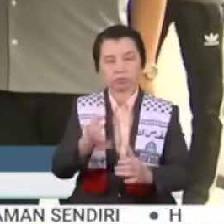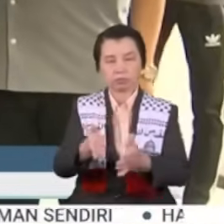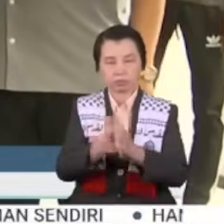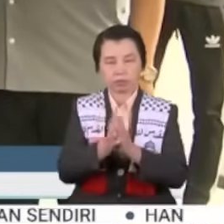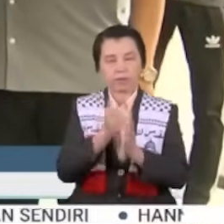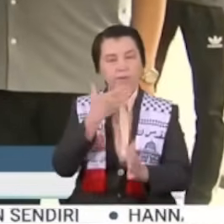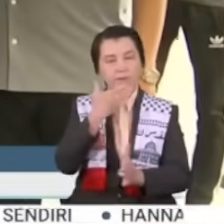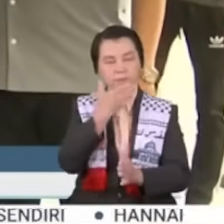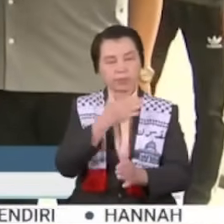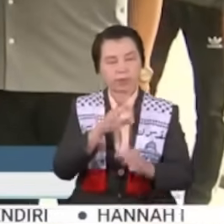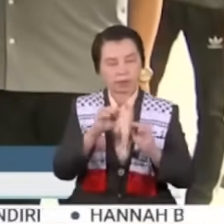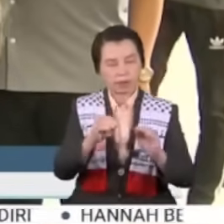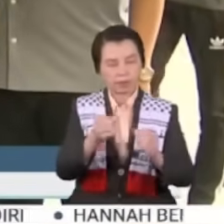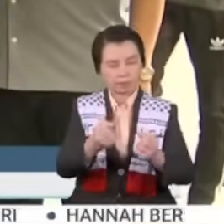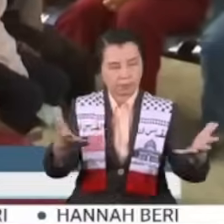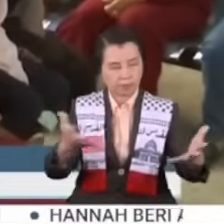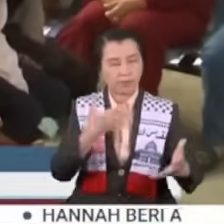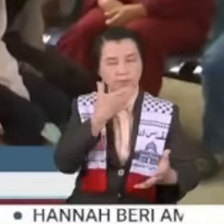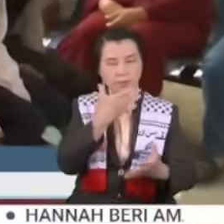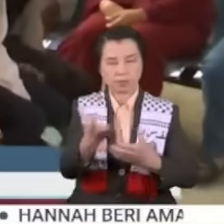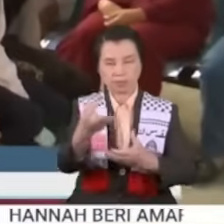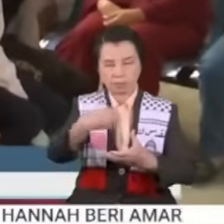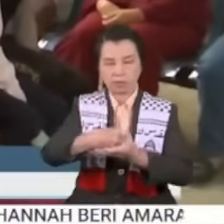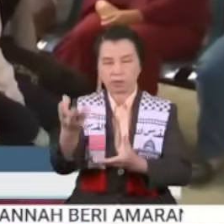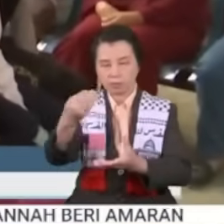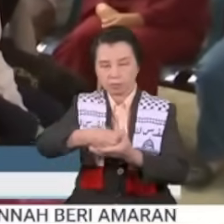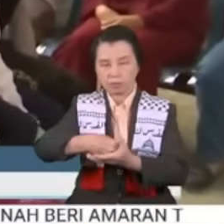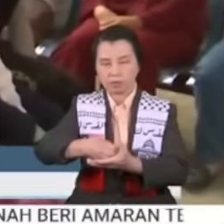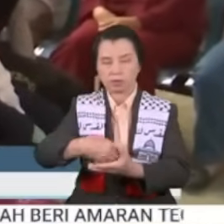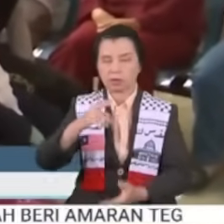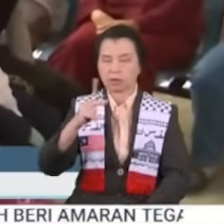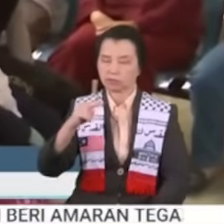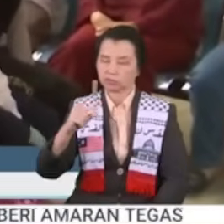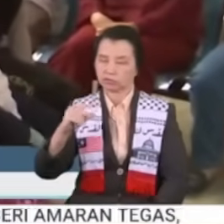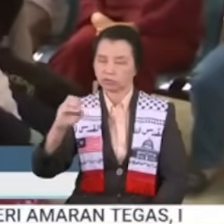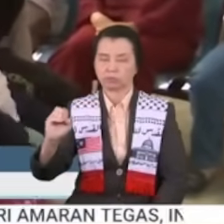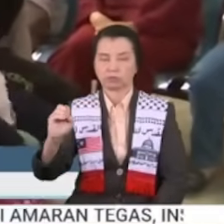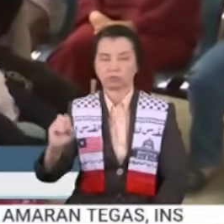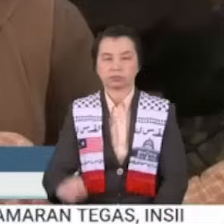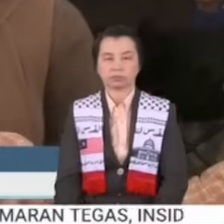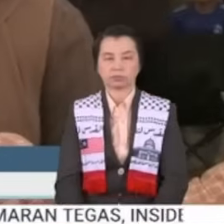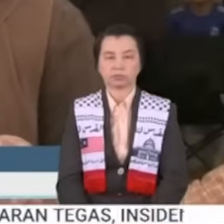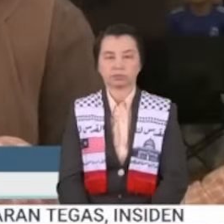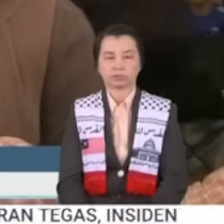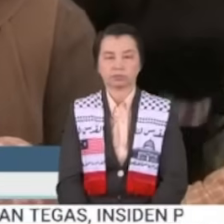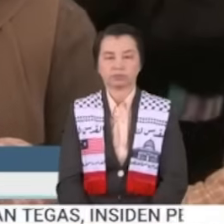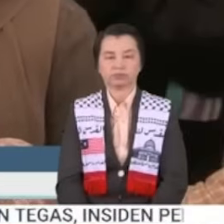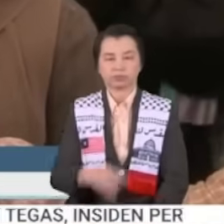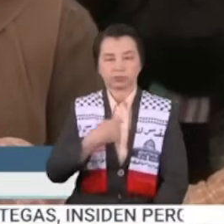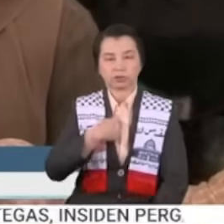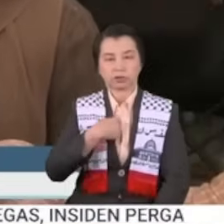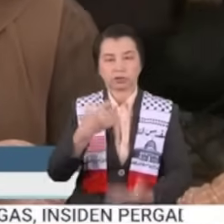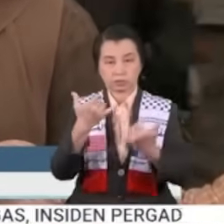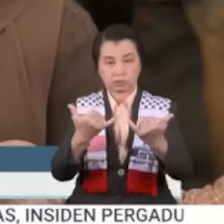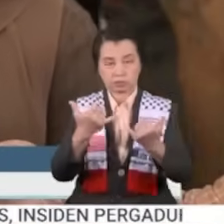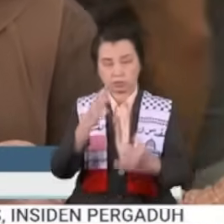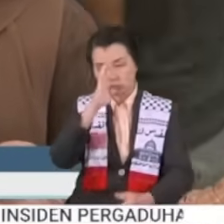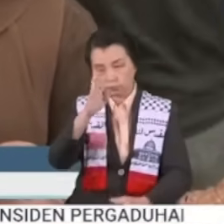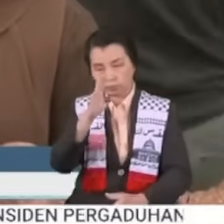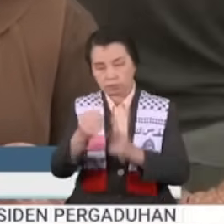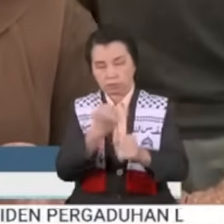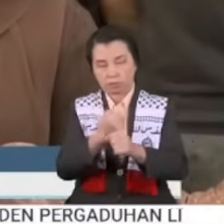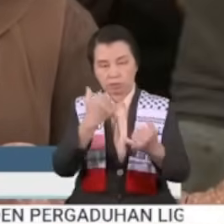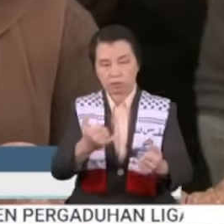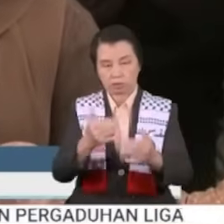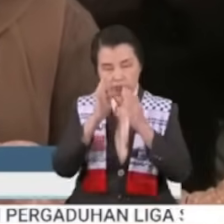belia dan mengajak Lebih ramai belia menyertai badan bukan kerajaan ngo Saya punya fokus kepada tahun